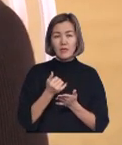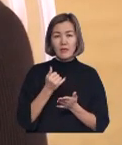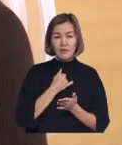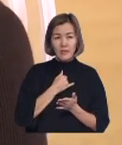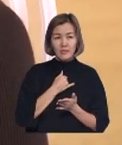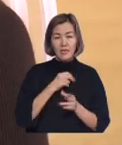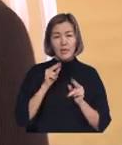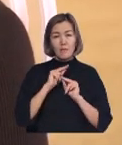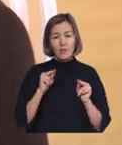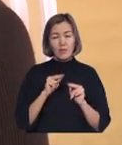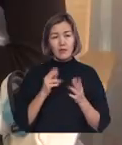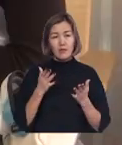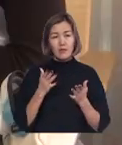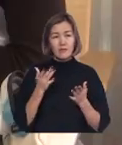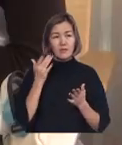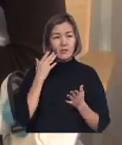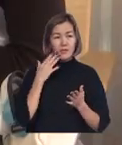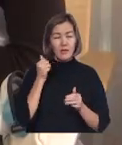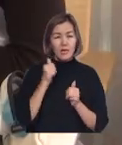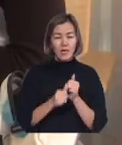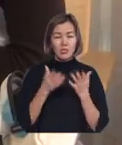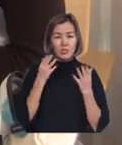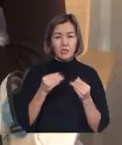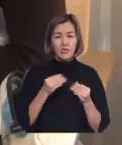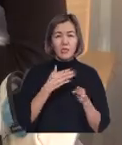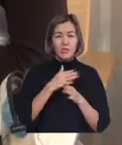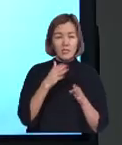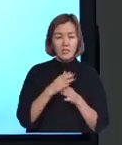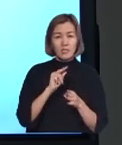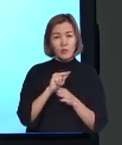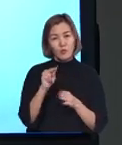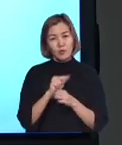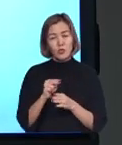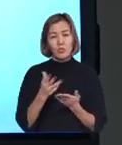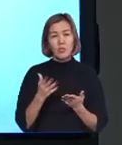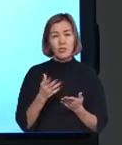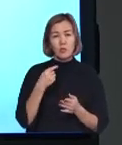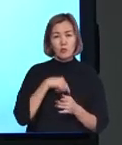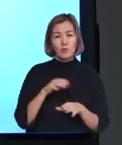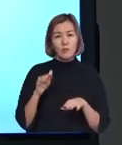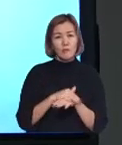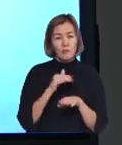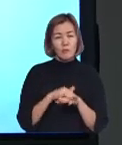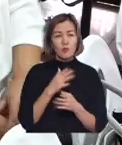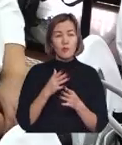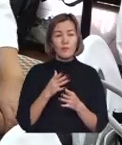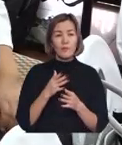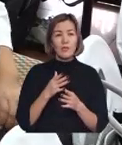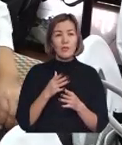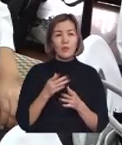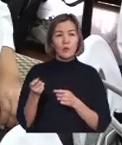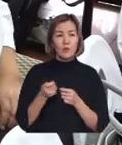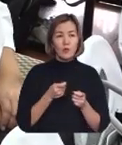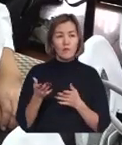педагоги не ждут слов признательности. Они готовы каждый день делиться с детьми знаниями и своим душевным теплом. Именно такими принципами